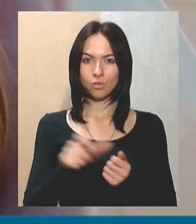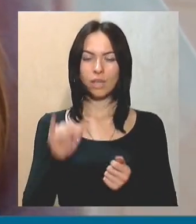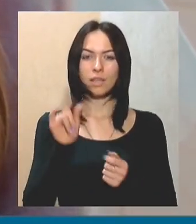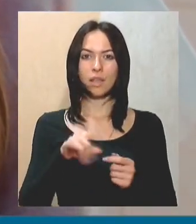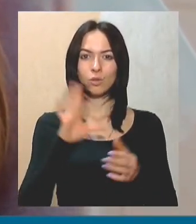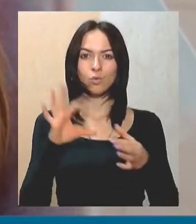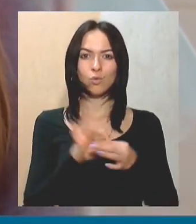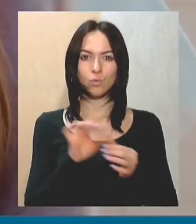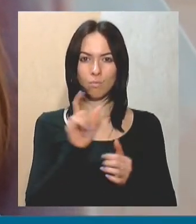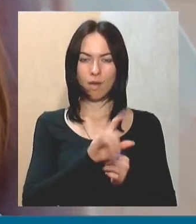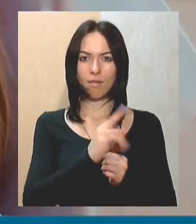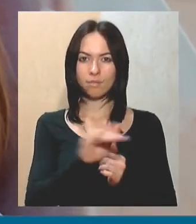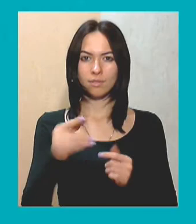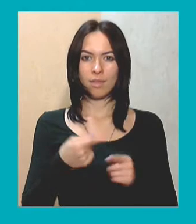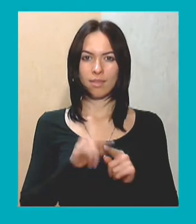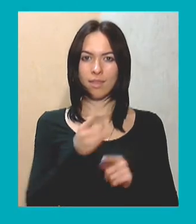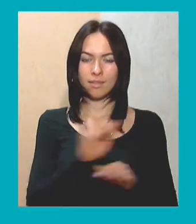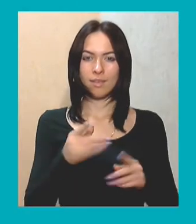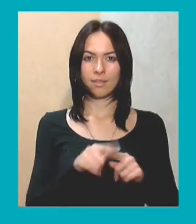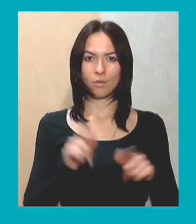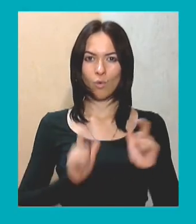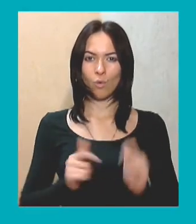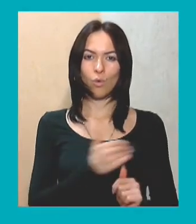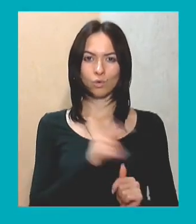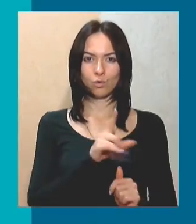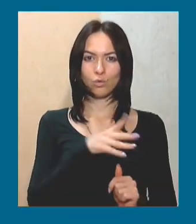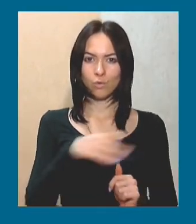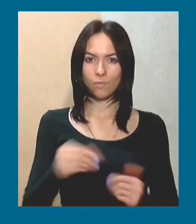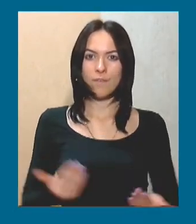коледж, хочеться, щоб всі вижили, щоб все було добре.